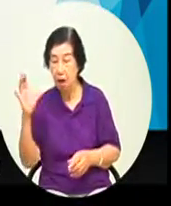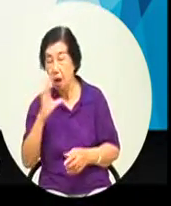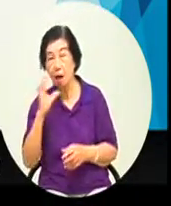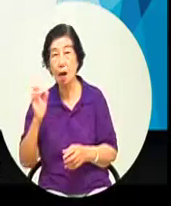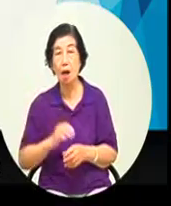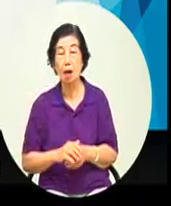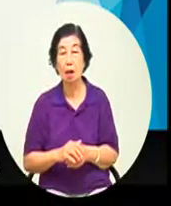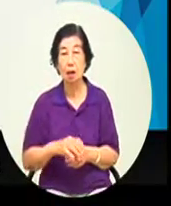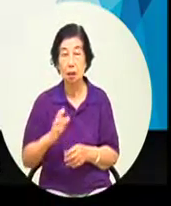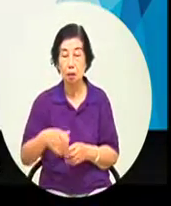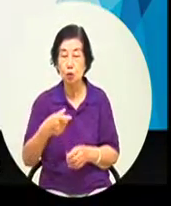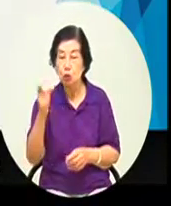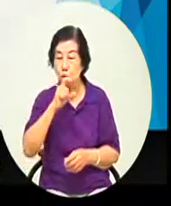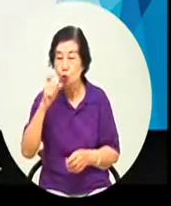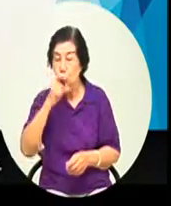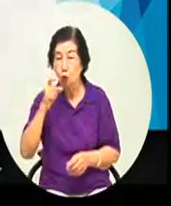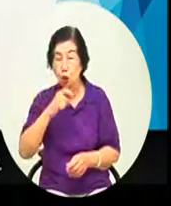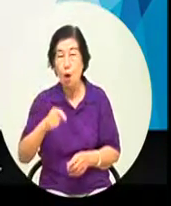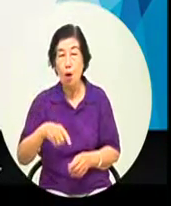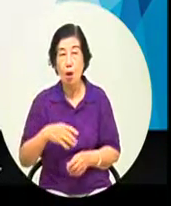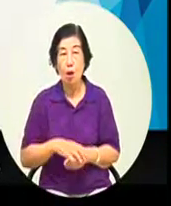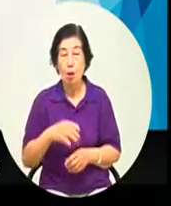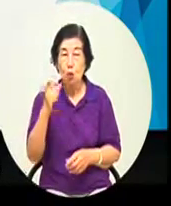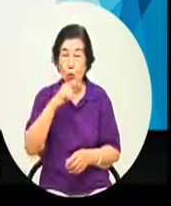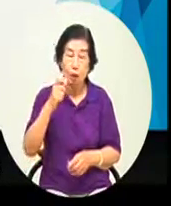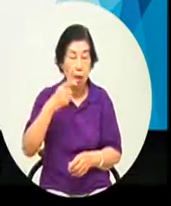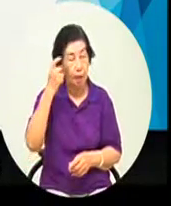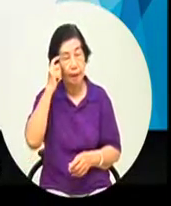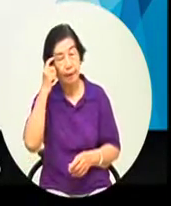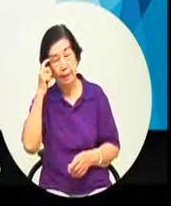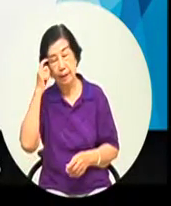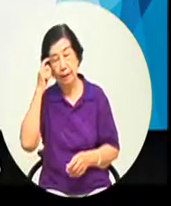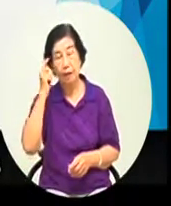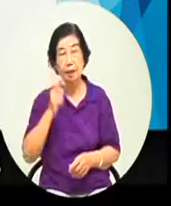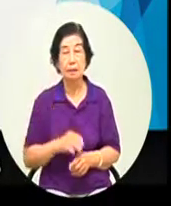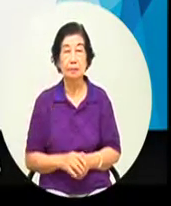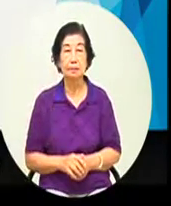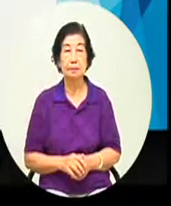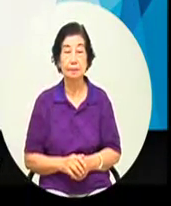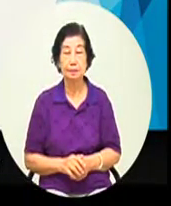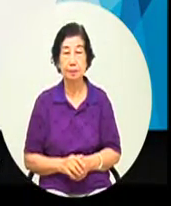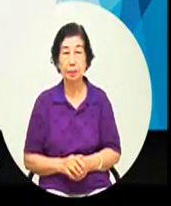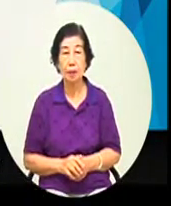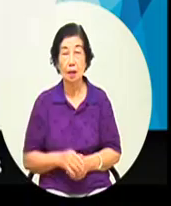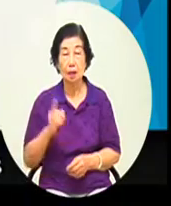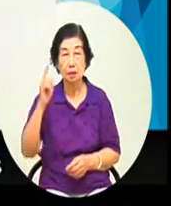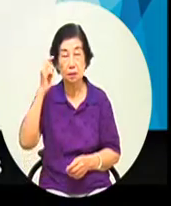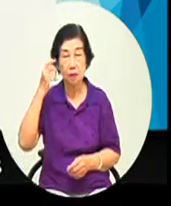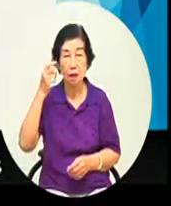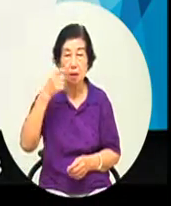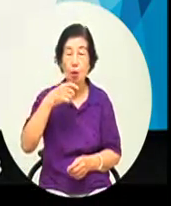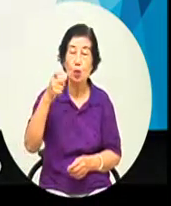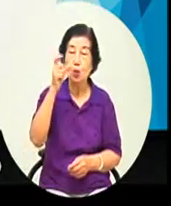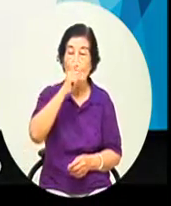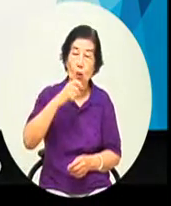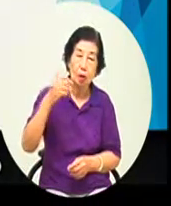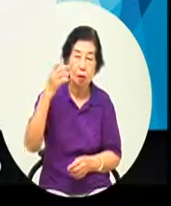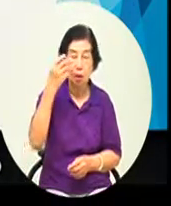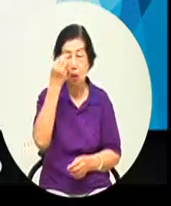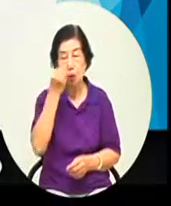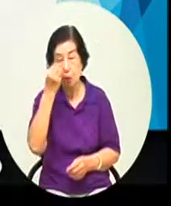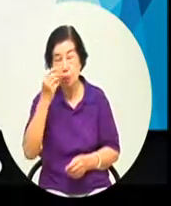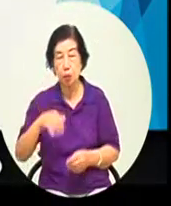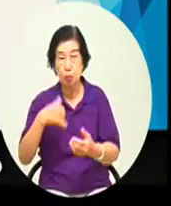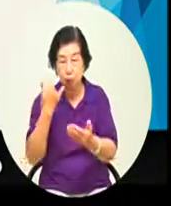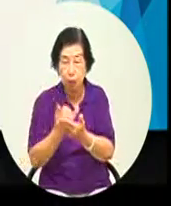是本身这个酒量好不好，但是真的是醉垮了哈。 结果等到到达目的地